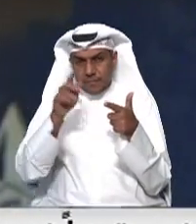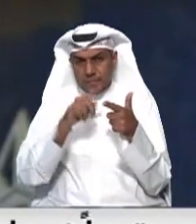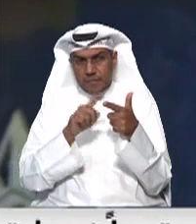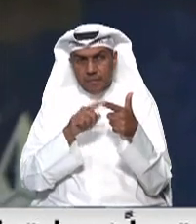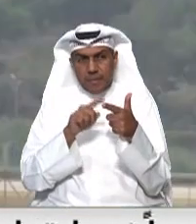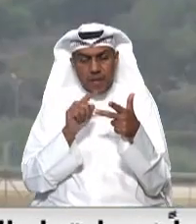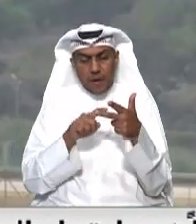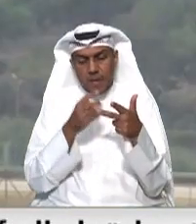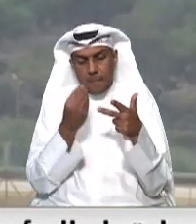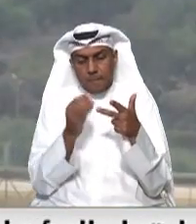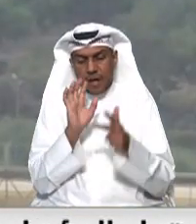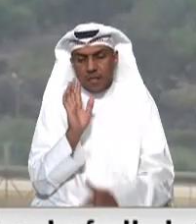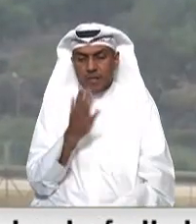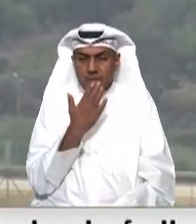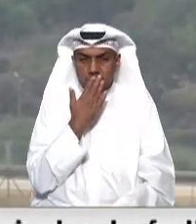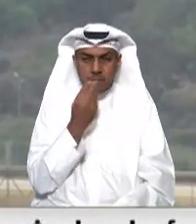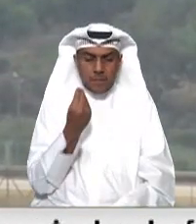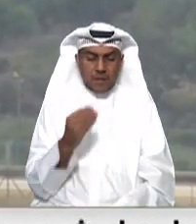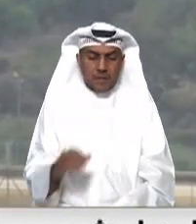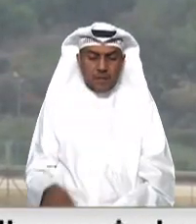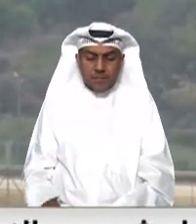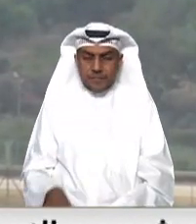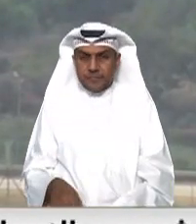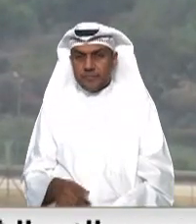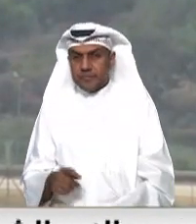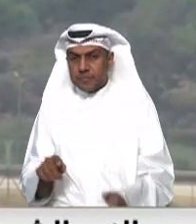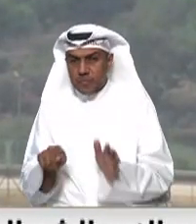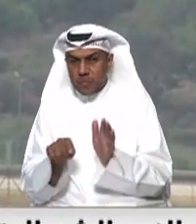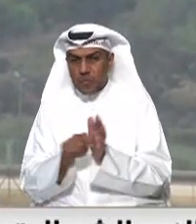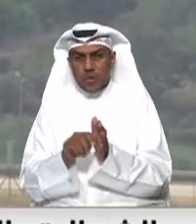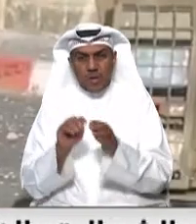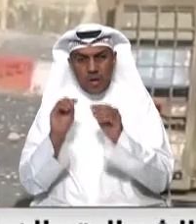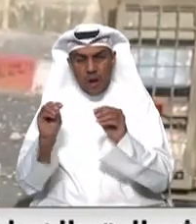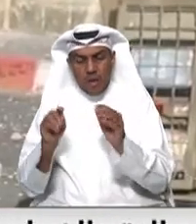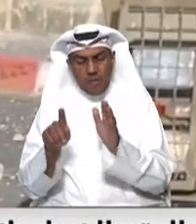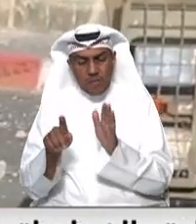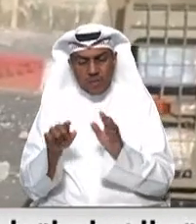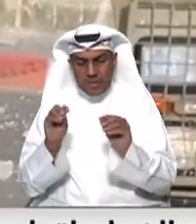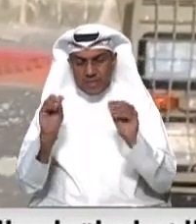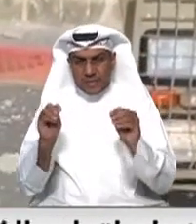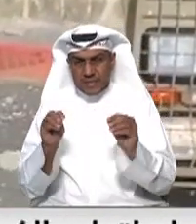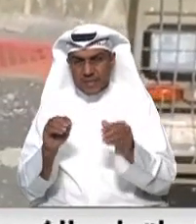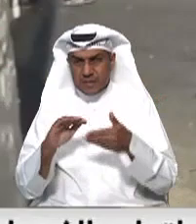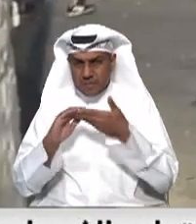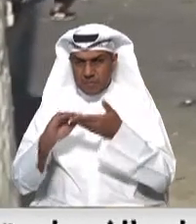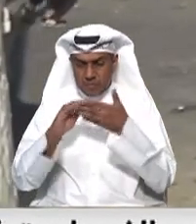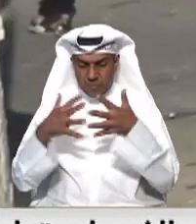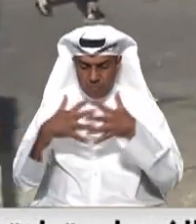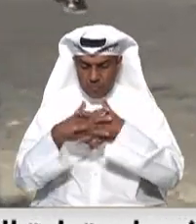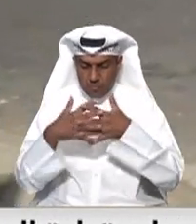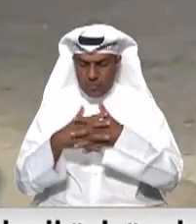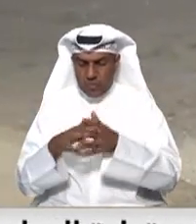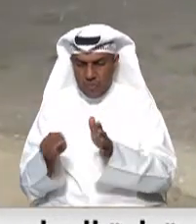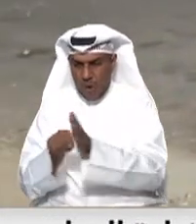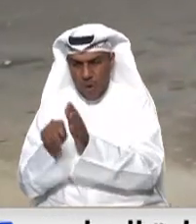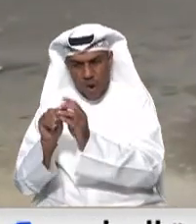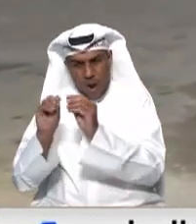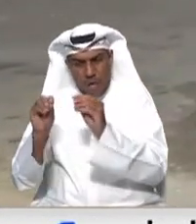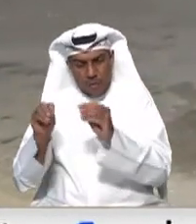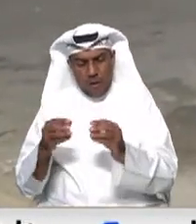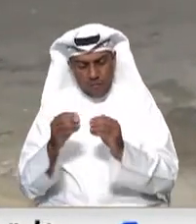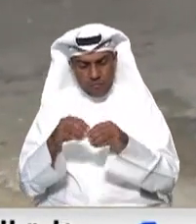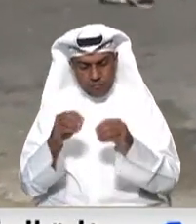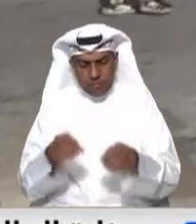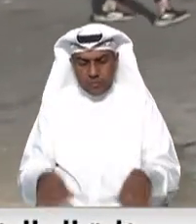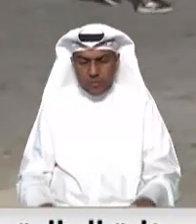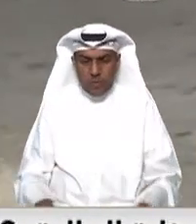جراء تعثر المفاوضات ودخول الوساطات، إلا أنها نجحت الوساطات وتنازل الاحتلال